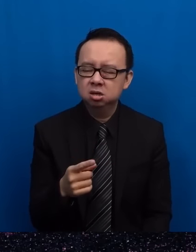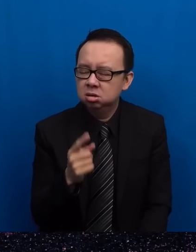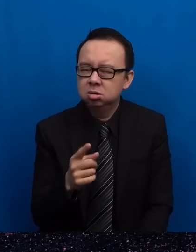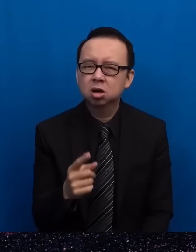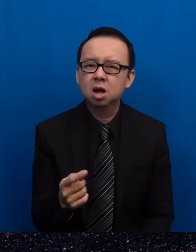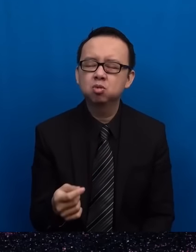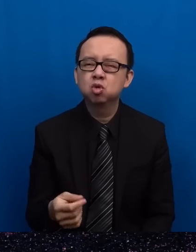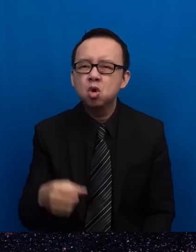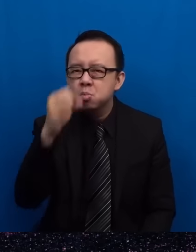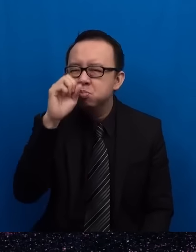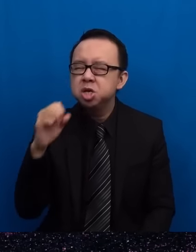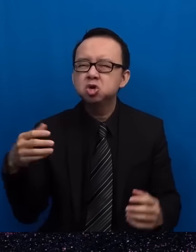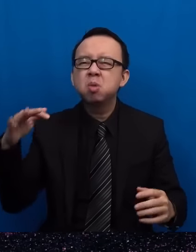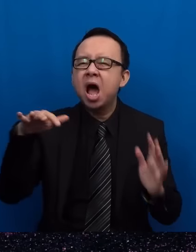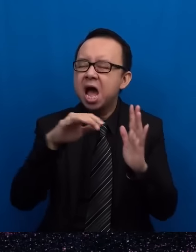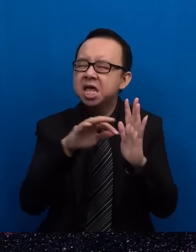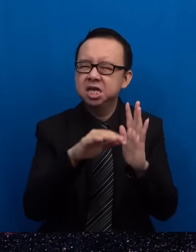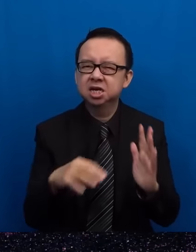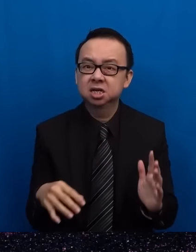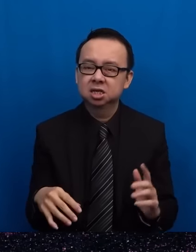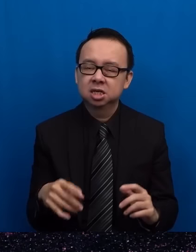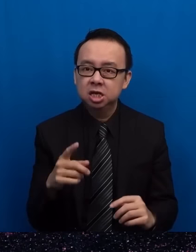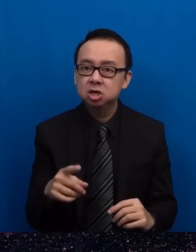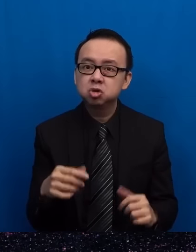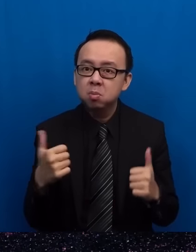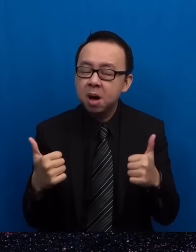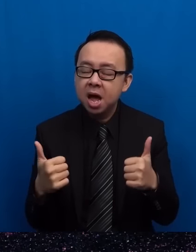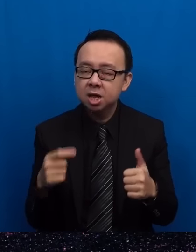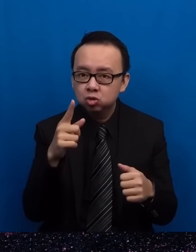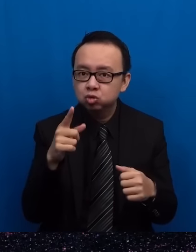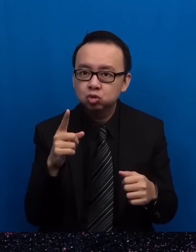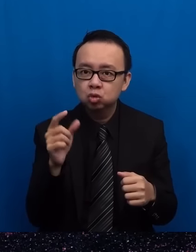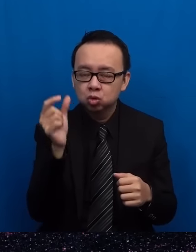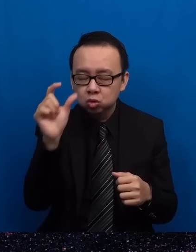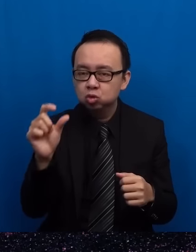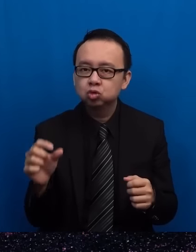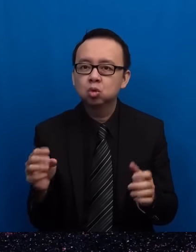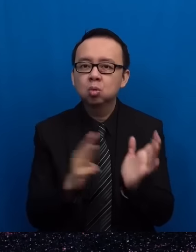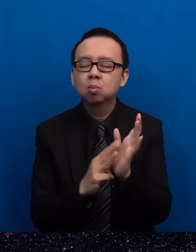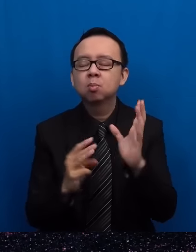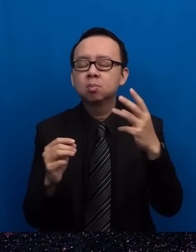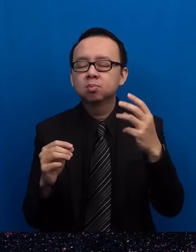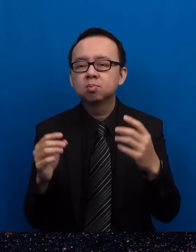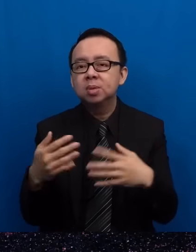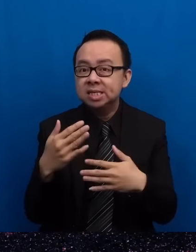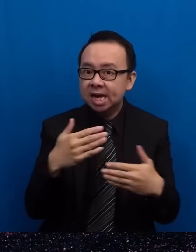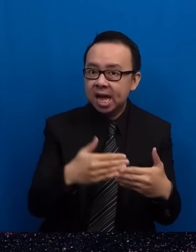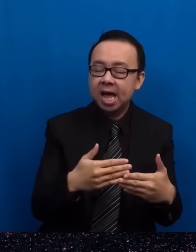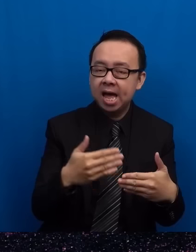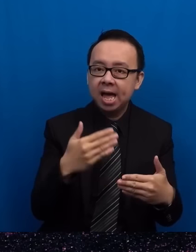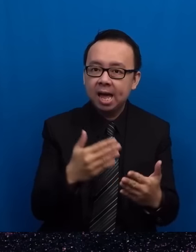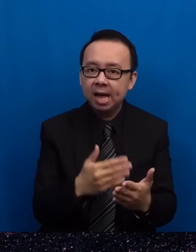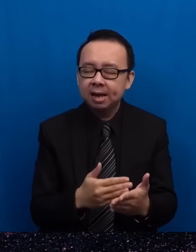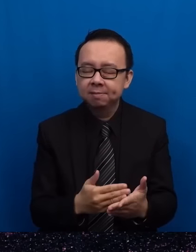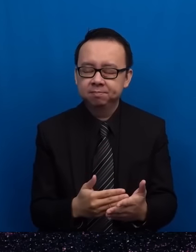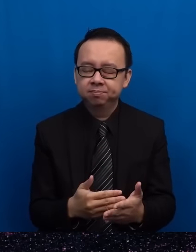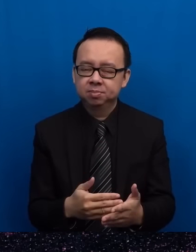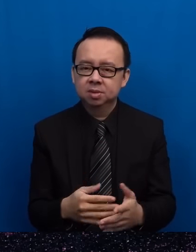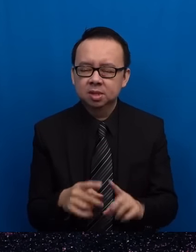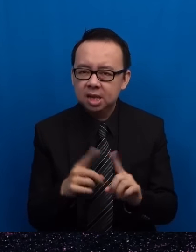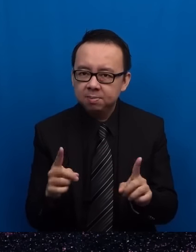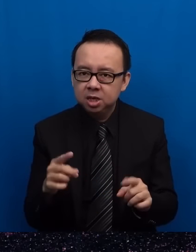dokter, tapi mungkin itu baik untuk mencegah, tapi itu bukan solusinya. Listen carefully, God is healing you.